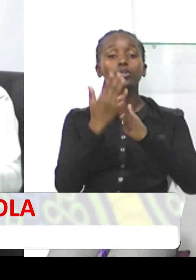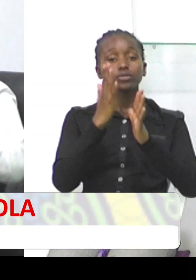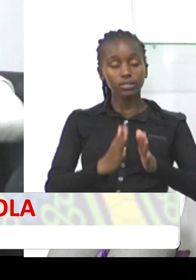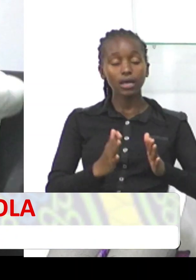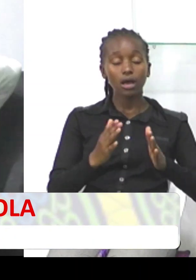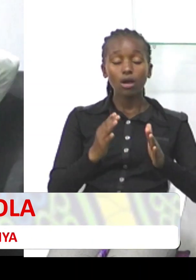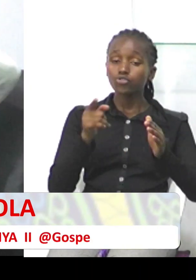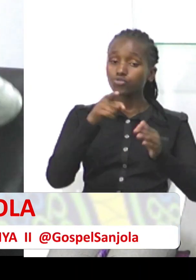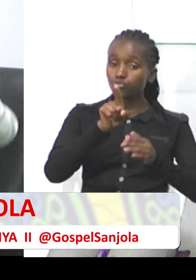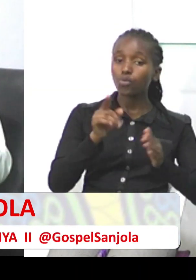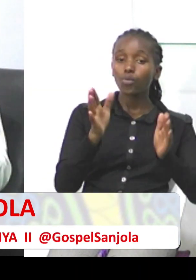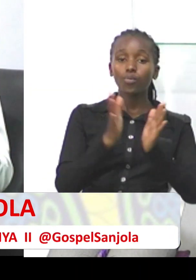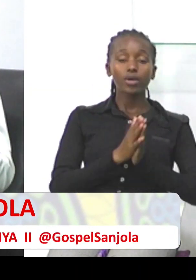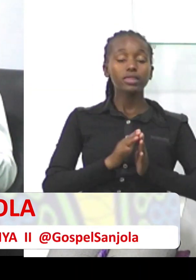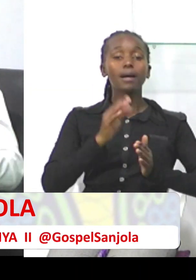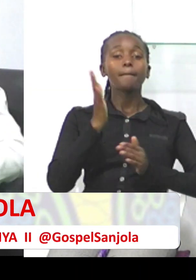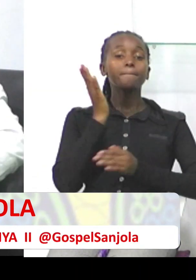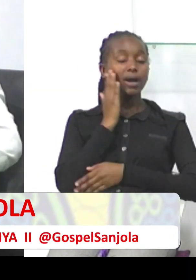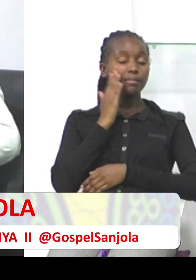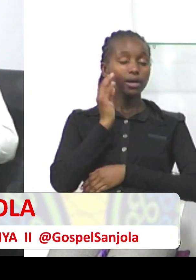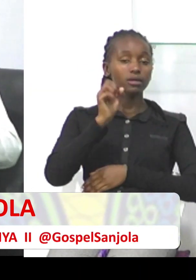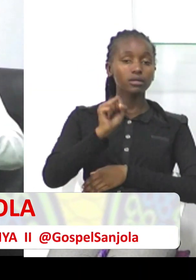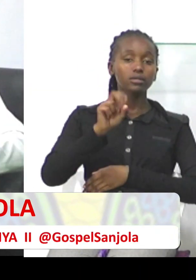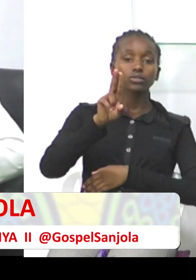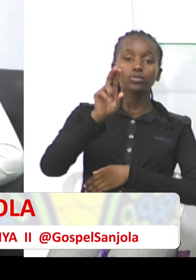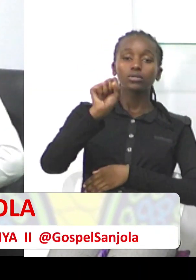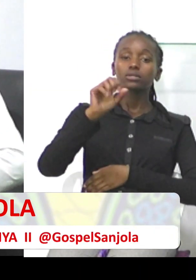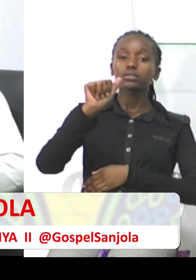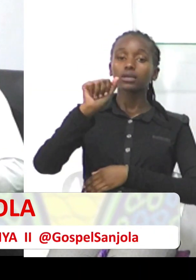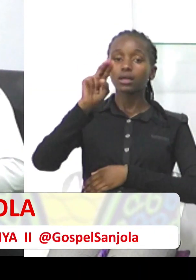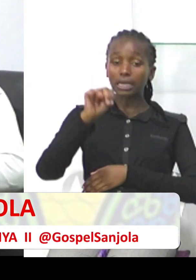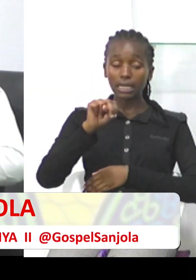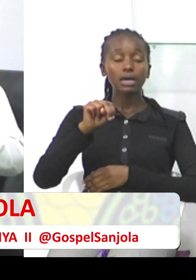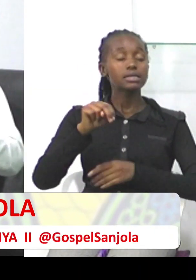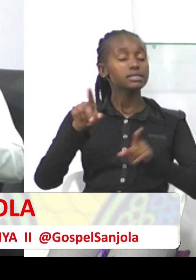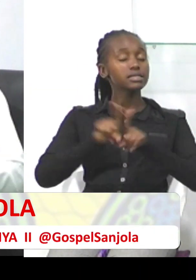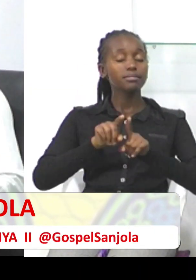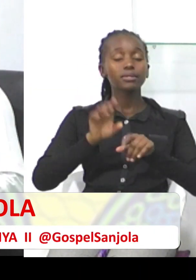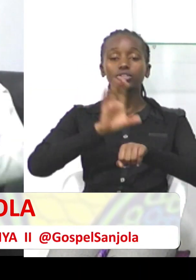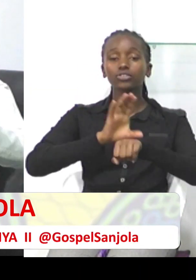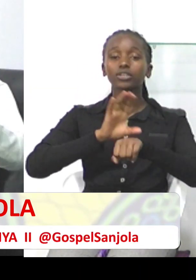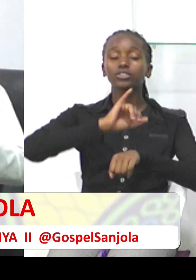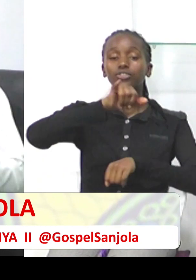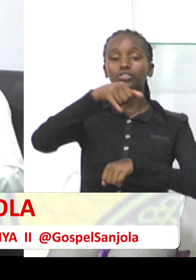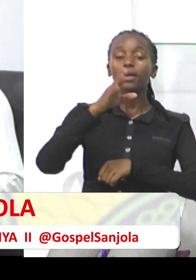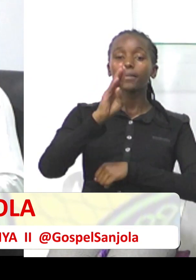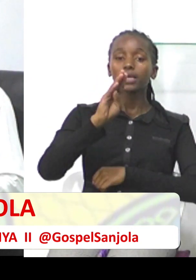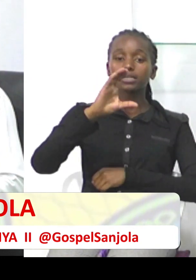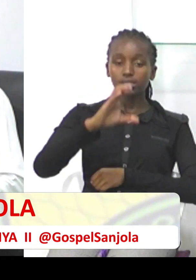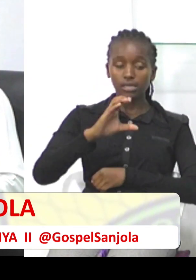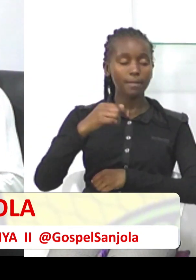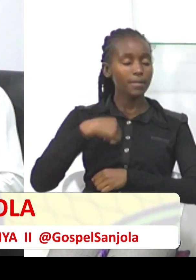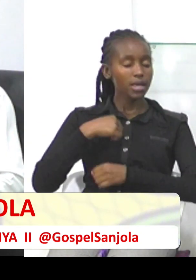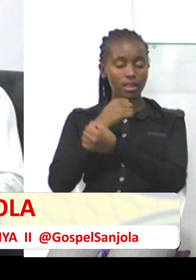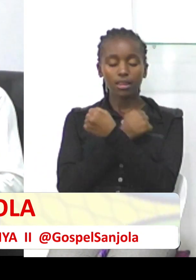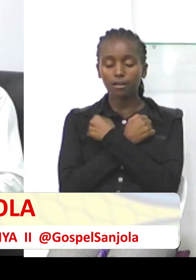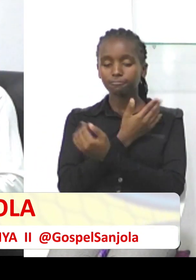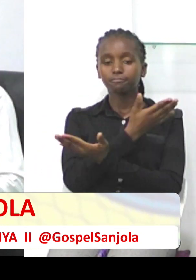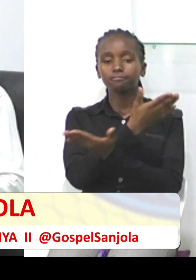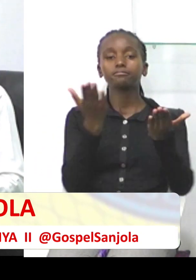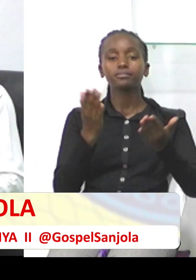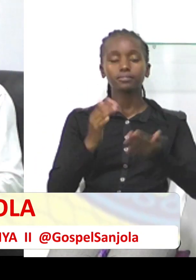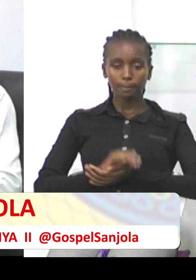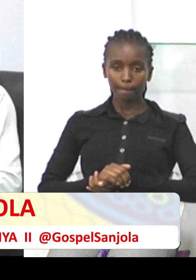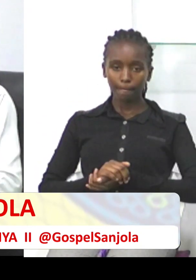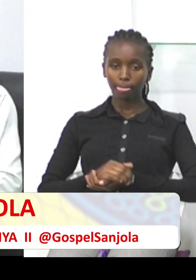Susan na kanisa la JPC. Mungu awabariki sana. Wow. Na wapenda nyi wote bure. Wow.